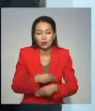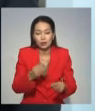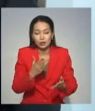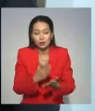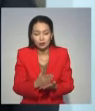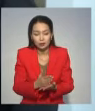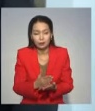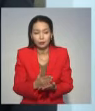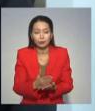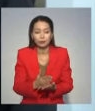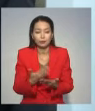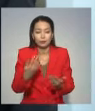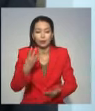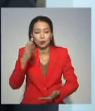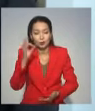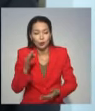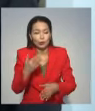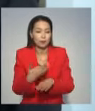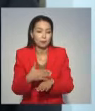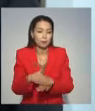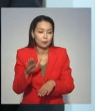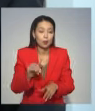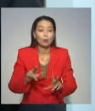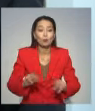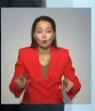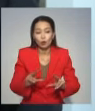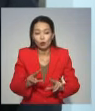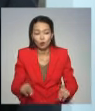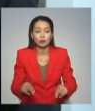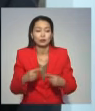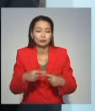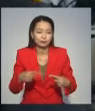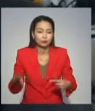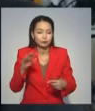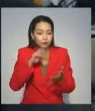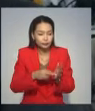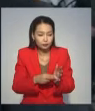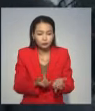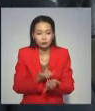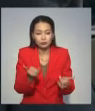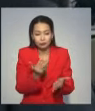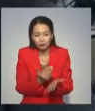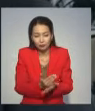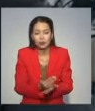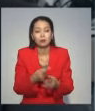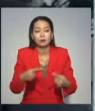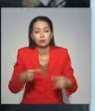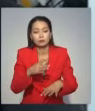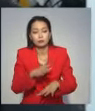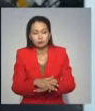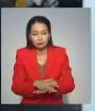біздің қолымыздан 4%-дық несиемен мұғалімдер де, шахтерлар да көлік алып кетіп жатыр. Өмірінде машина алмаған кісілер де алып